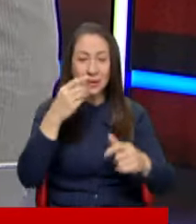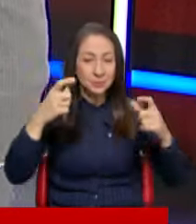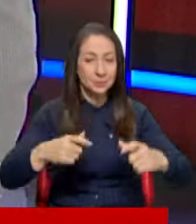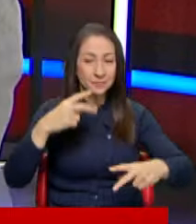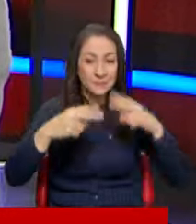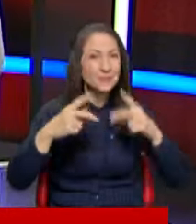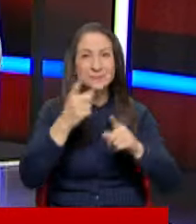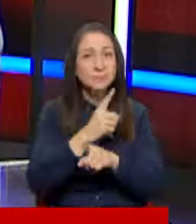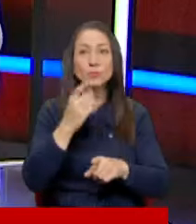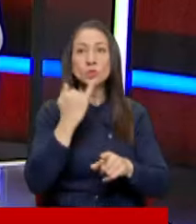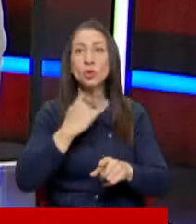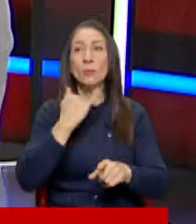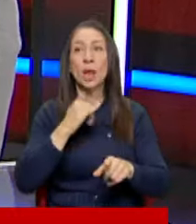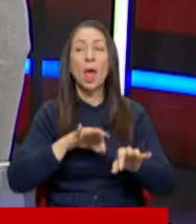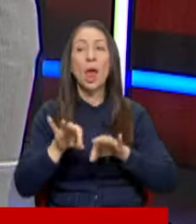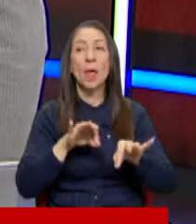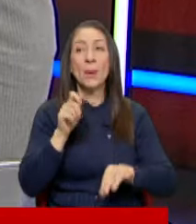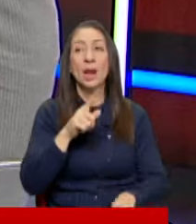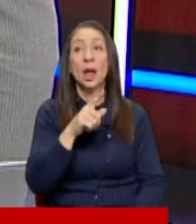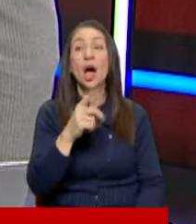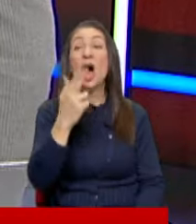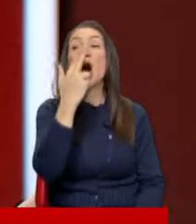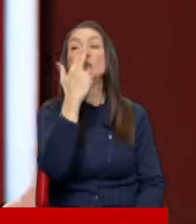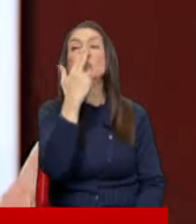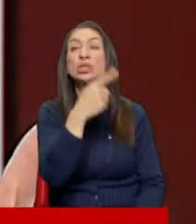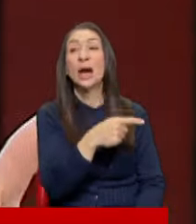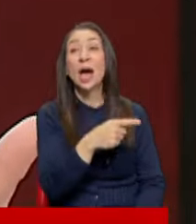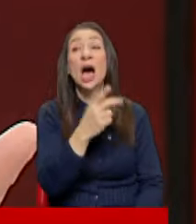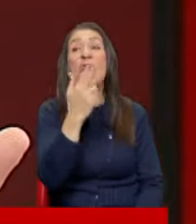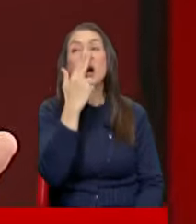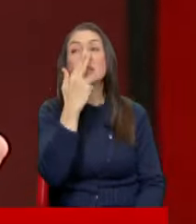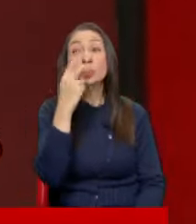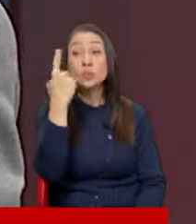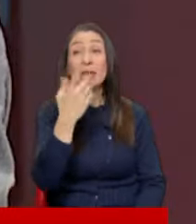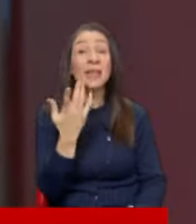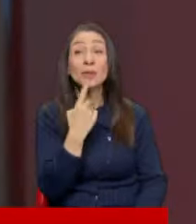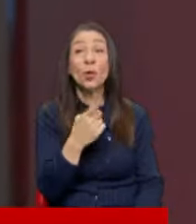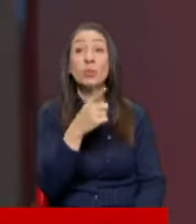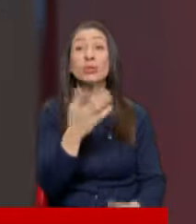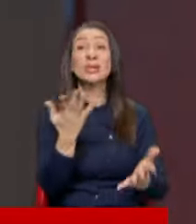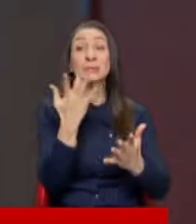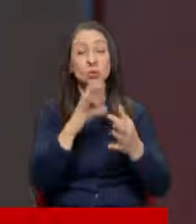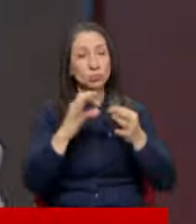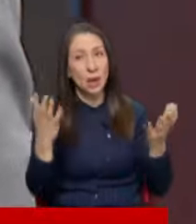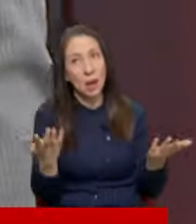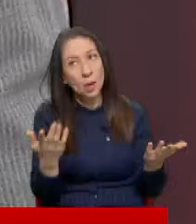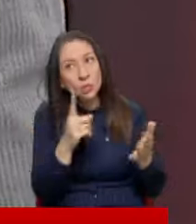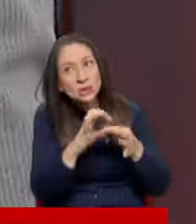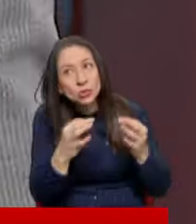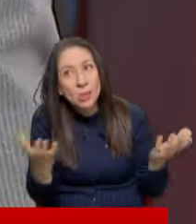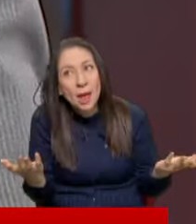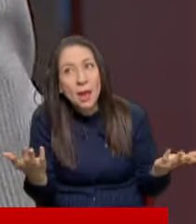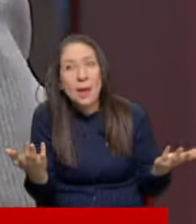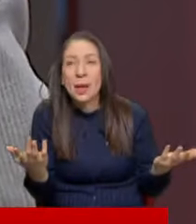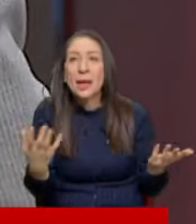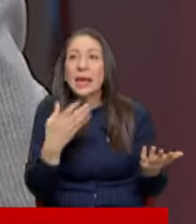yerleri bile torpille ayarlarlar Alışmışlar buna alıştıkları için ne diyor bu nasıl bir söz Ya bu nasıl bir söz